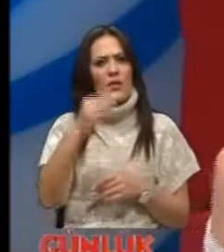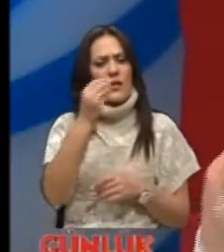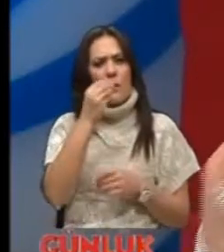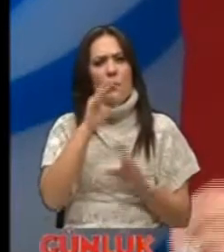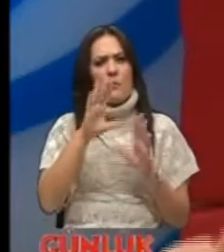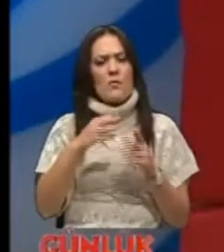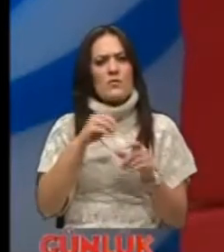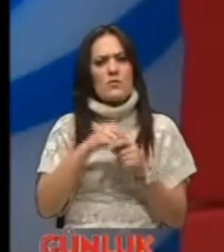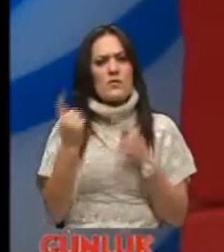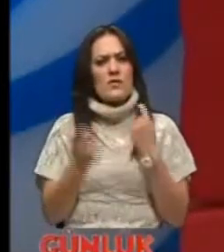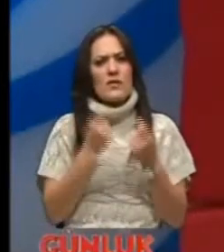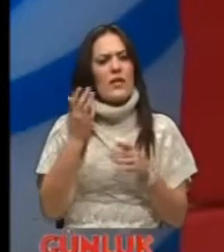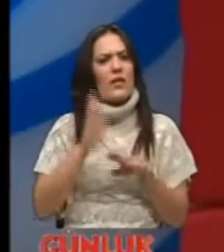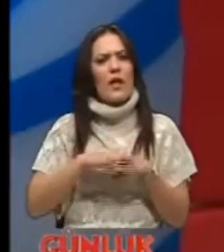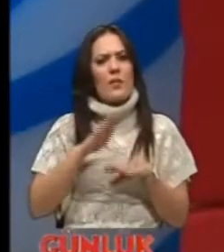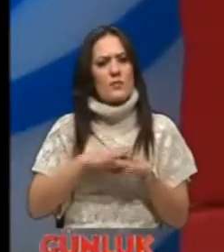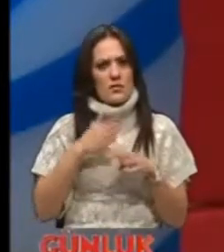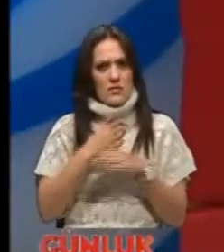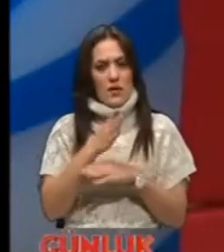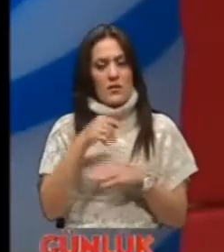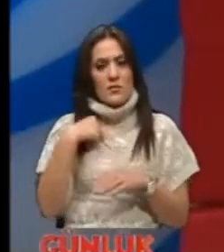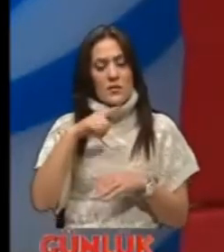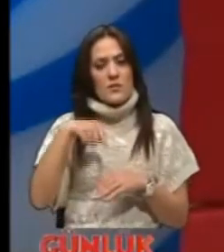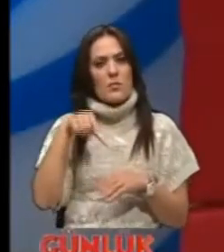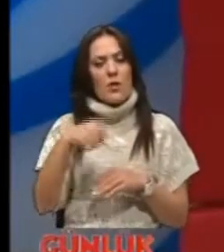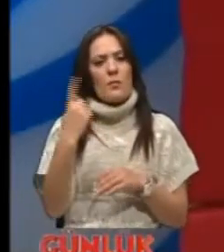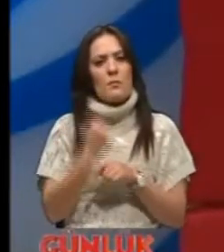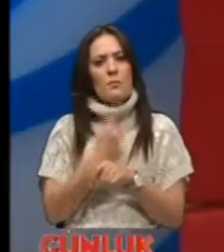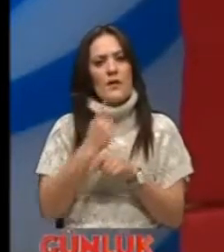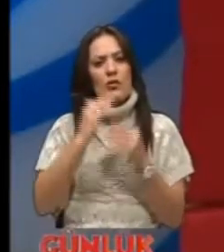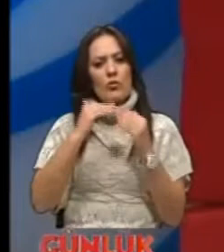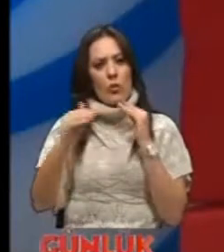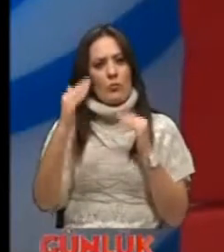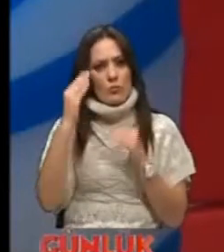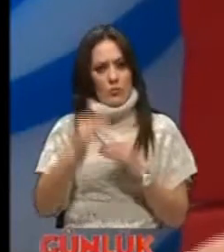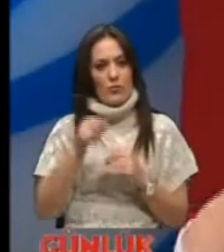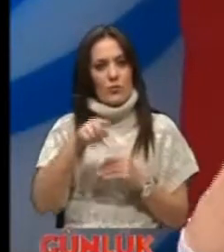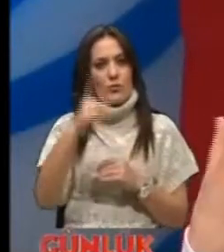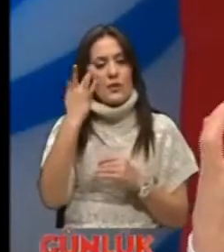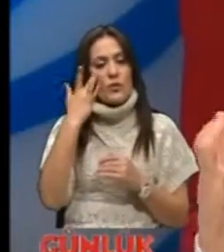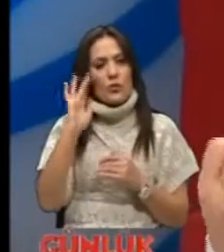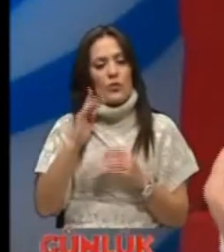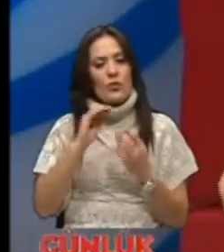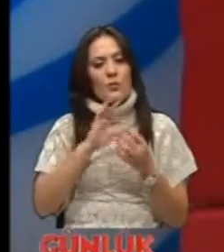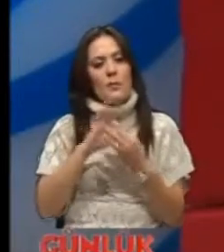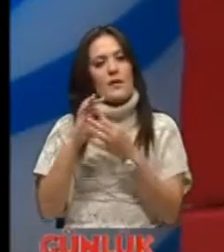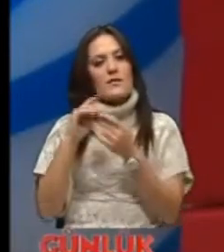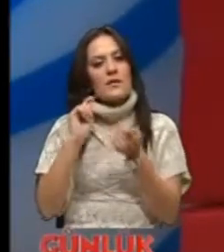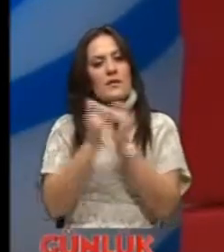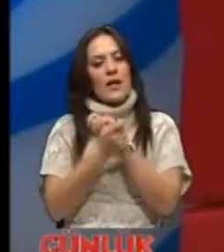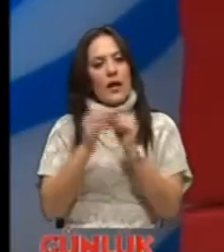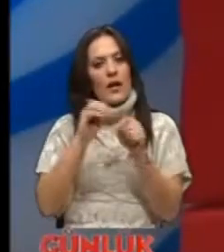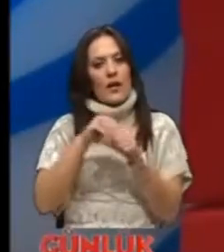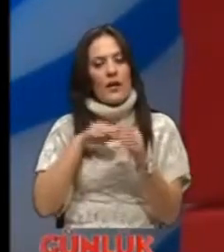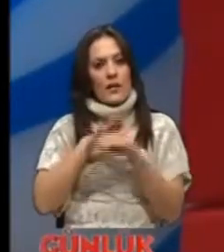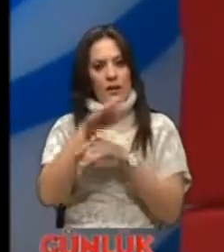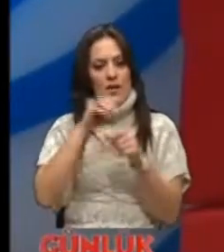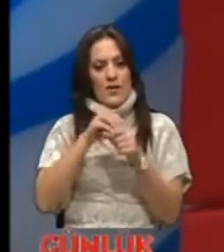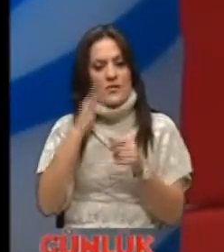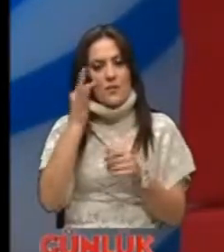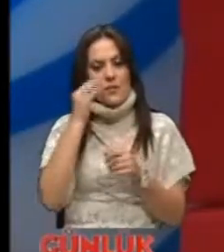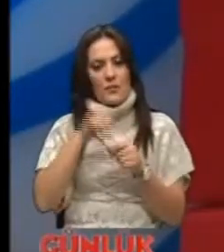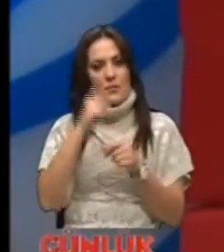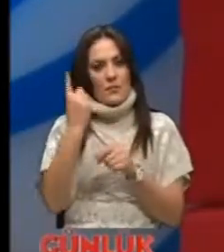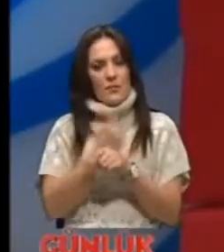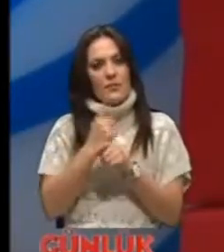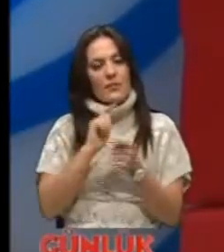yeme bozuklukları işini ne yapacağız gerçekten? Biz böyle bir toplum olarak bunu bir kültür meselesi haline ya da bir yaşam biçimi